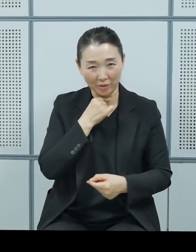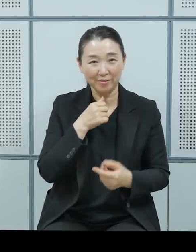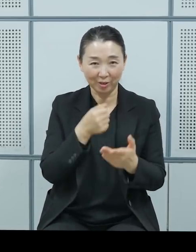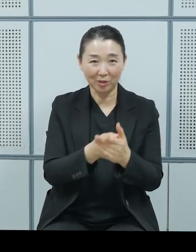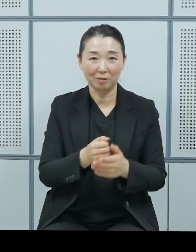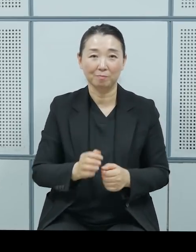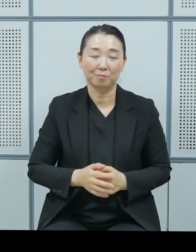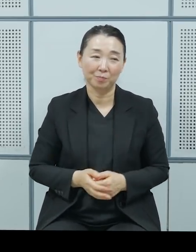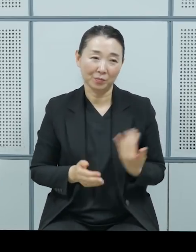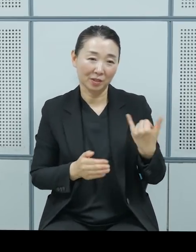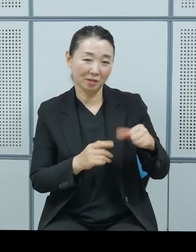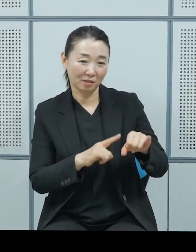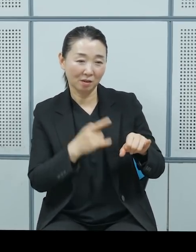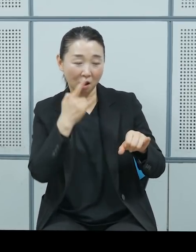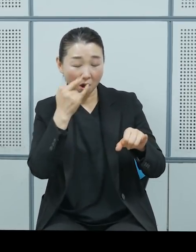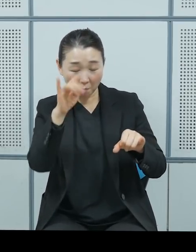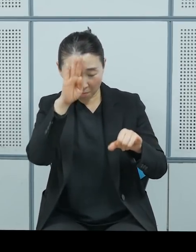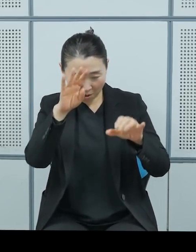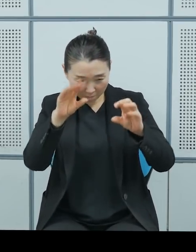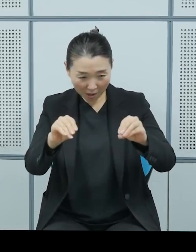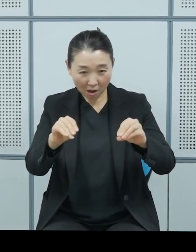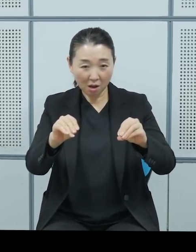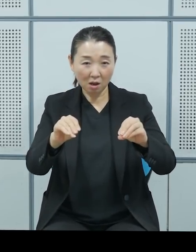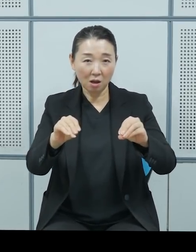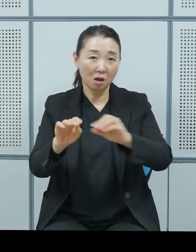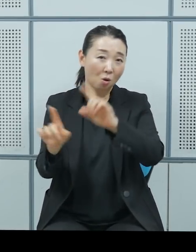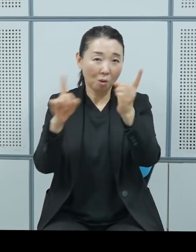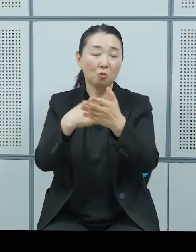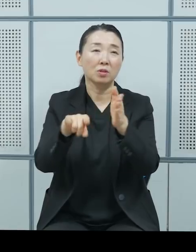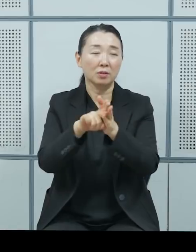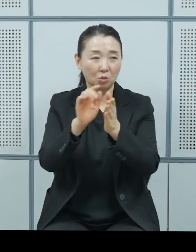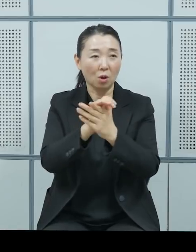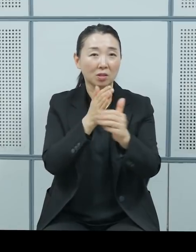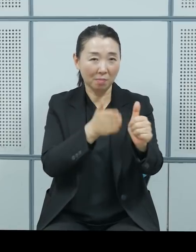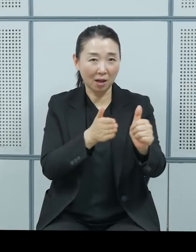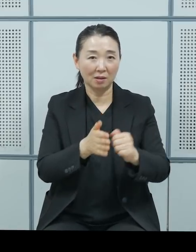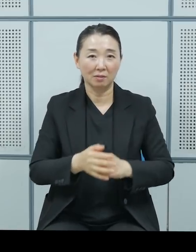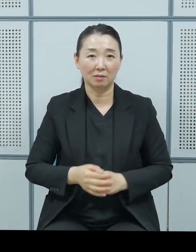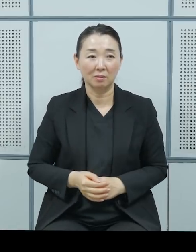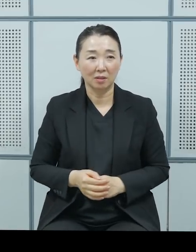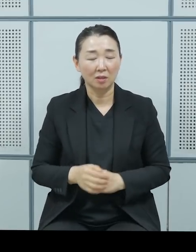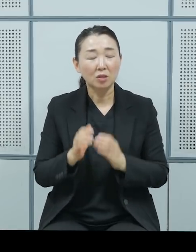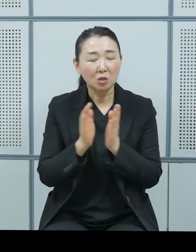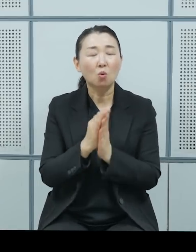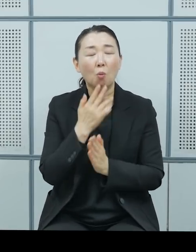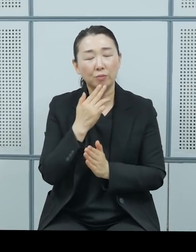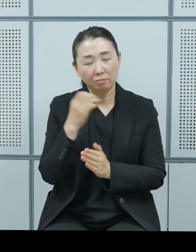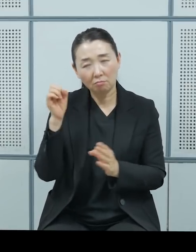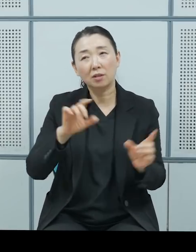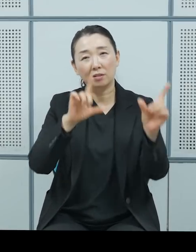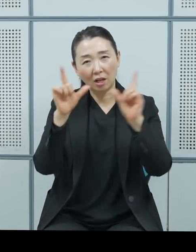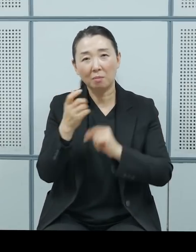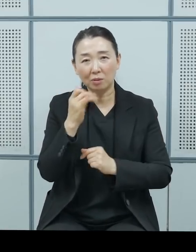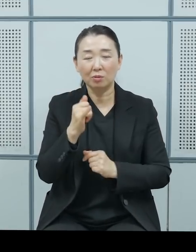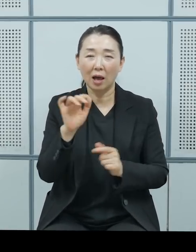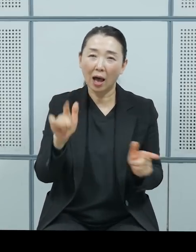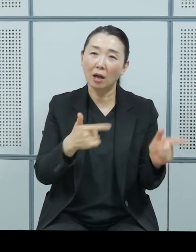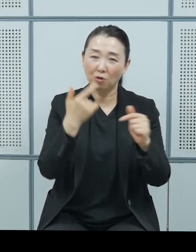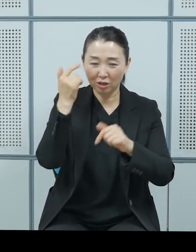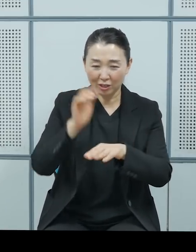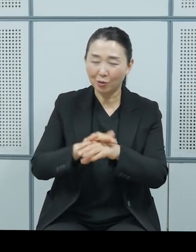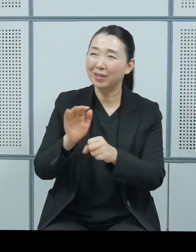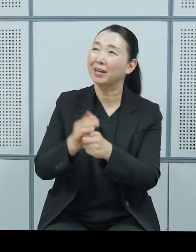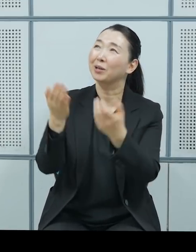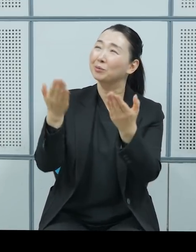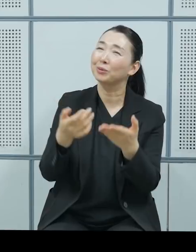정하고 아이들에게도 엄마 낫기를 위해서 기도하지 마라. 이제 그 기도 안 해도 우리 살아갈 수 있다고 하루하루 지혜와